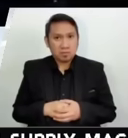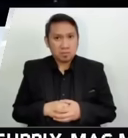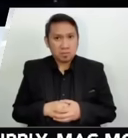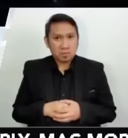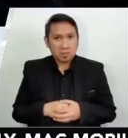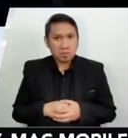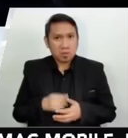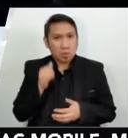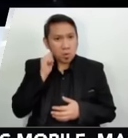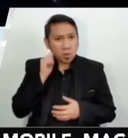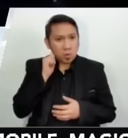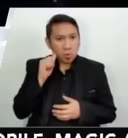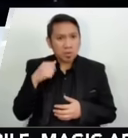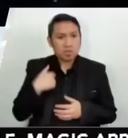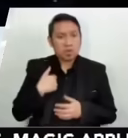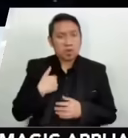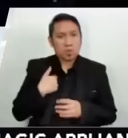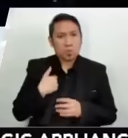inaano, sir.